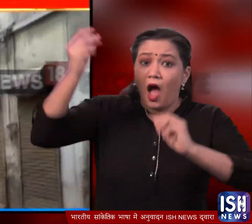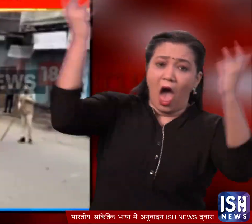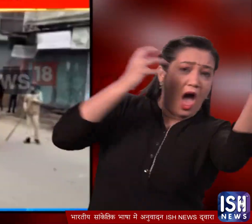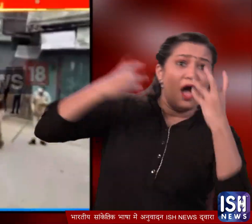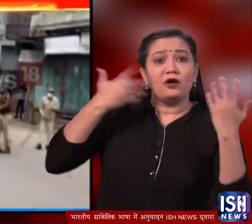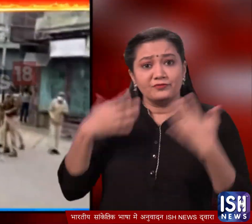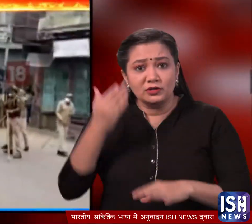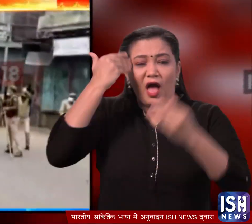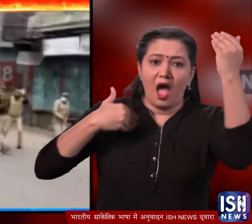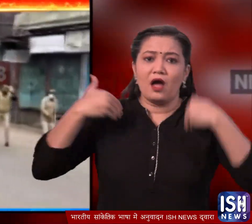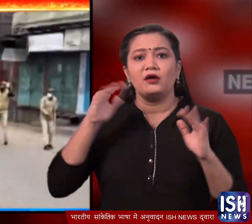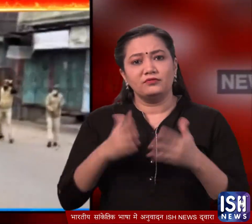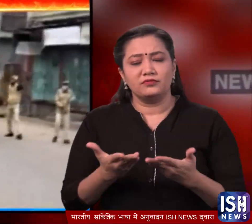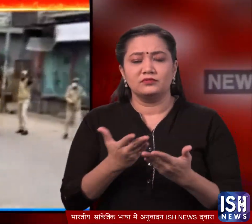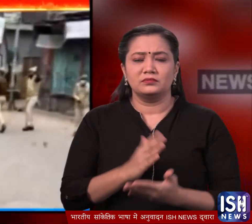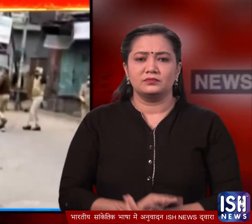घायल हो गए।